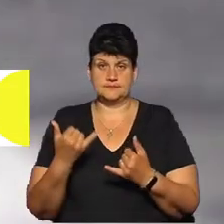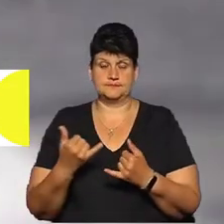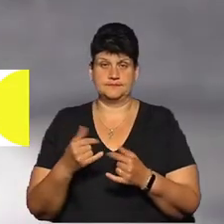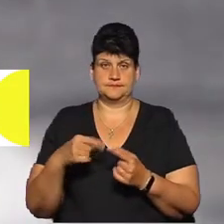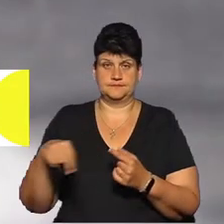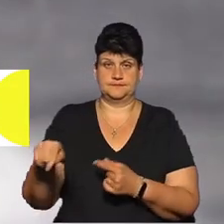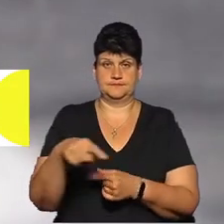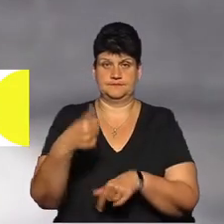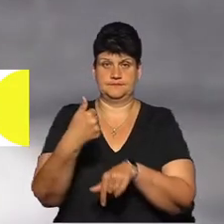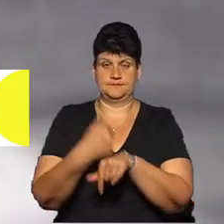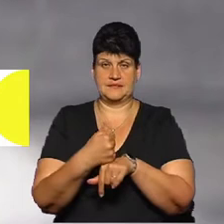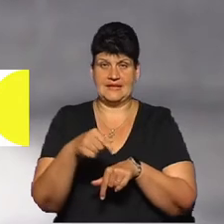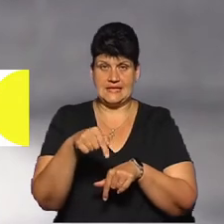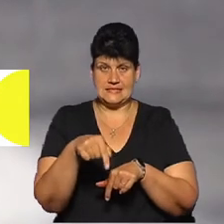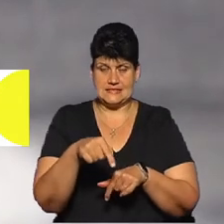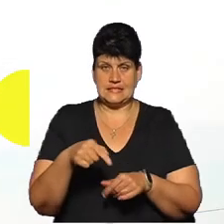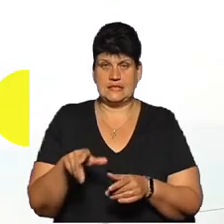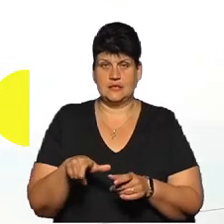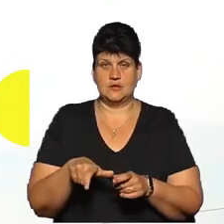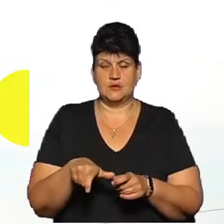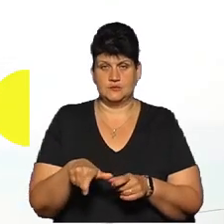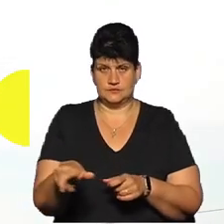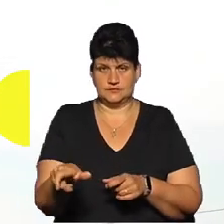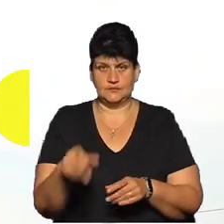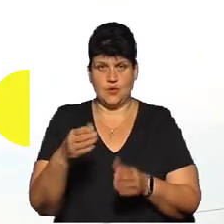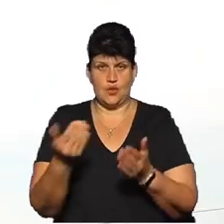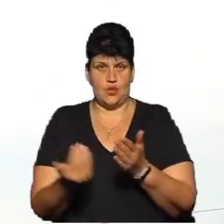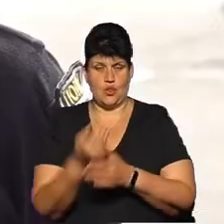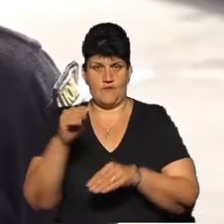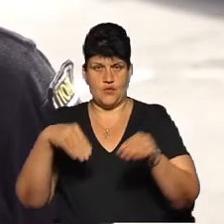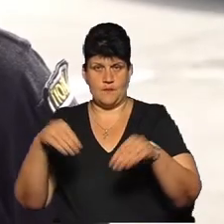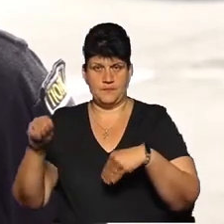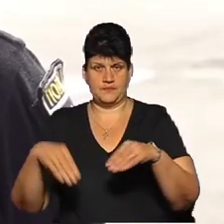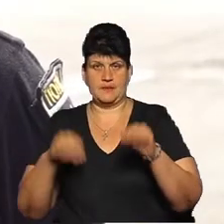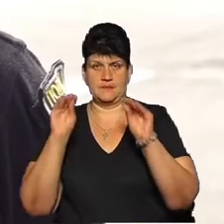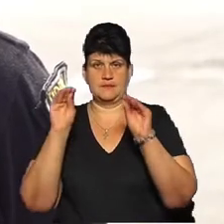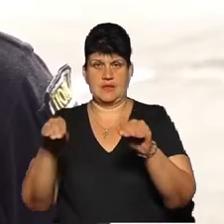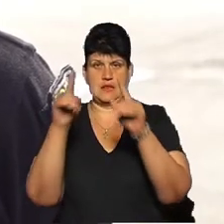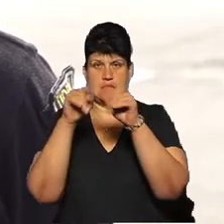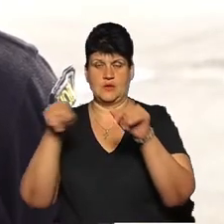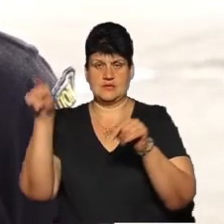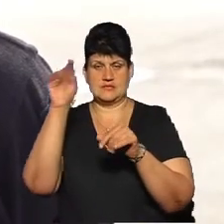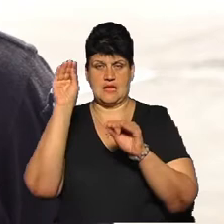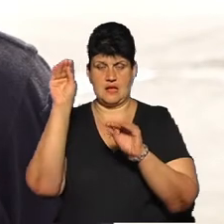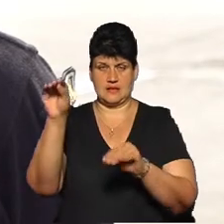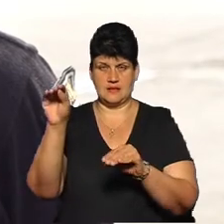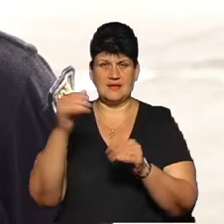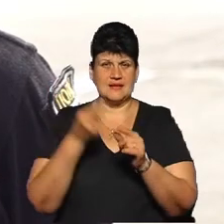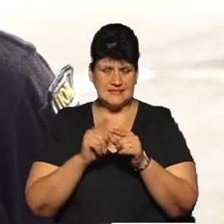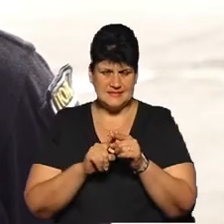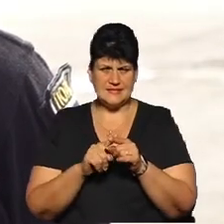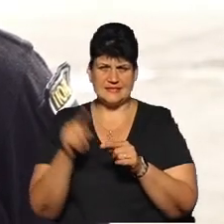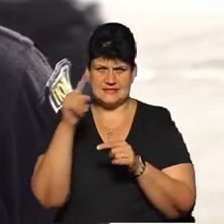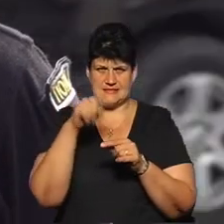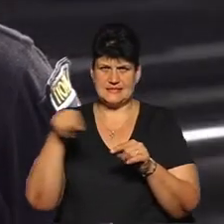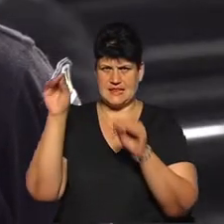словами, на цій ділянці нанесли нову розмітку та встановили нові дорожні знаки. Ці знаки розміщені з кожного виїзду до під'їзду